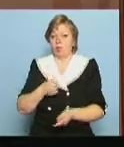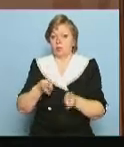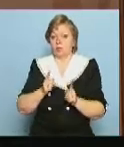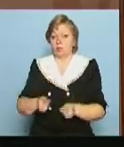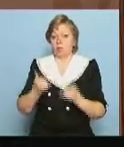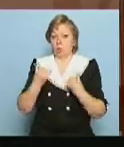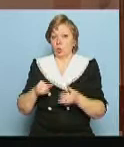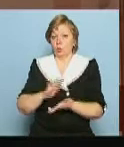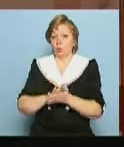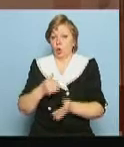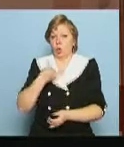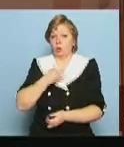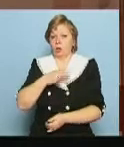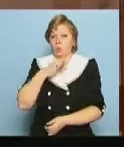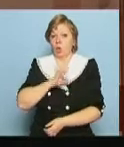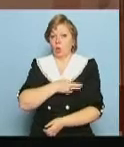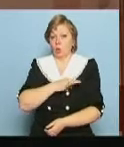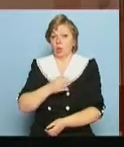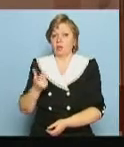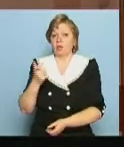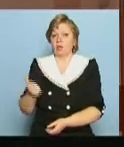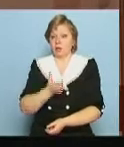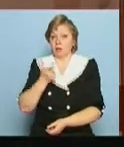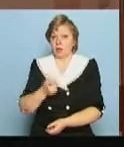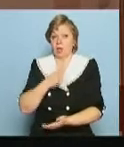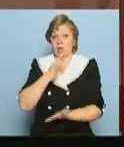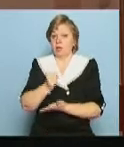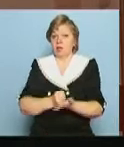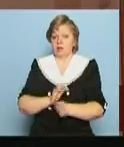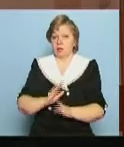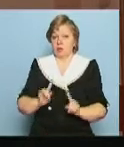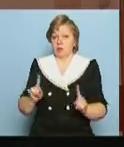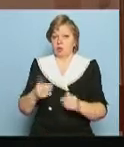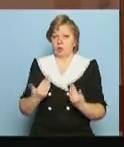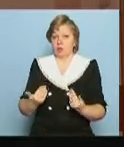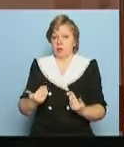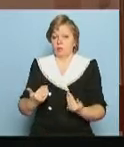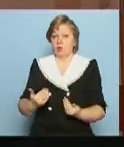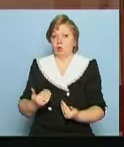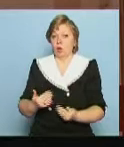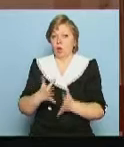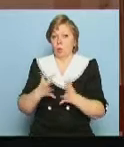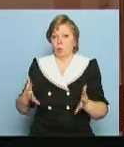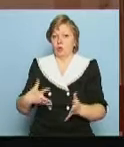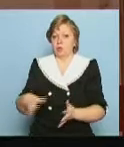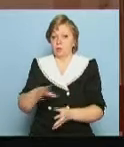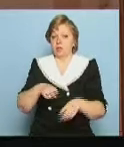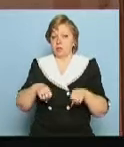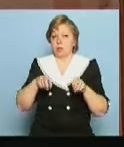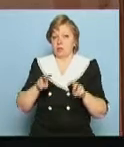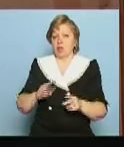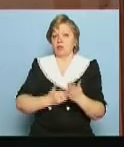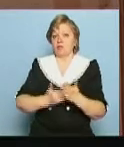нас много юристов, экономистов и так далее. То есть и не секрет, что сегодня, допустим, на рынке труда больше всего как раз специалистов с